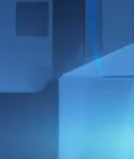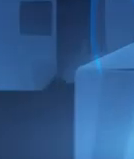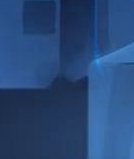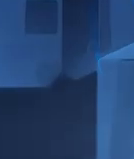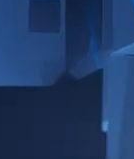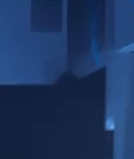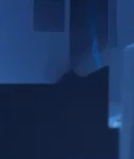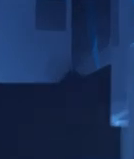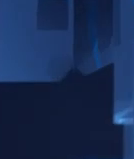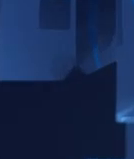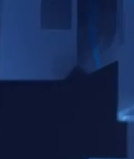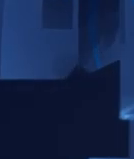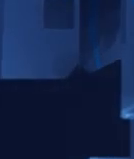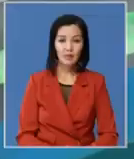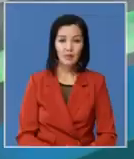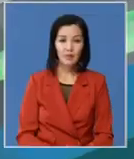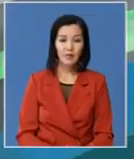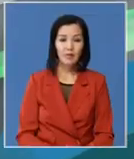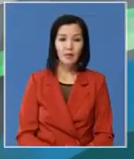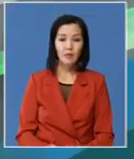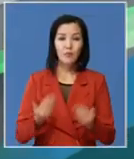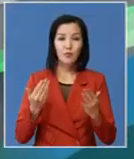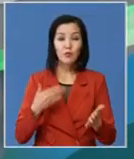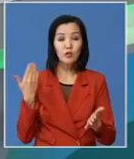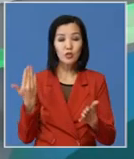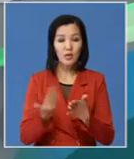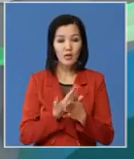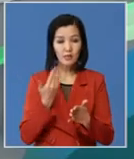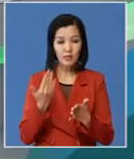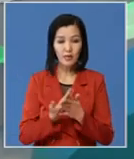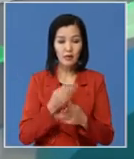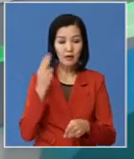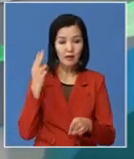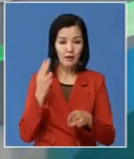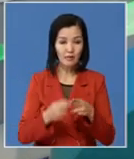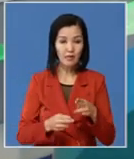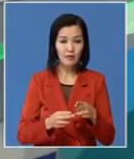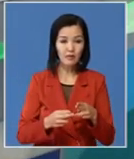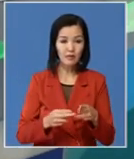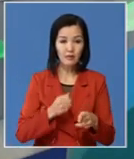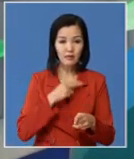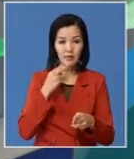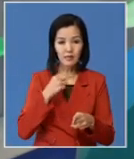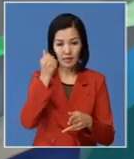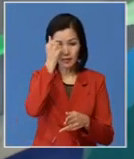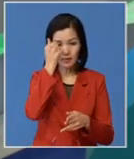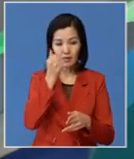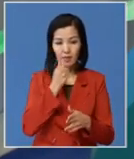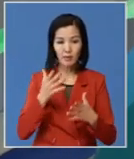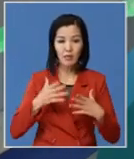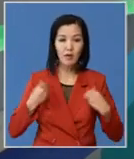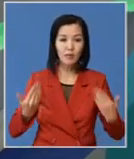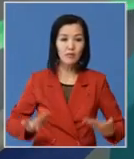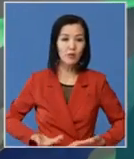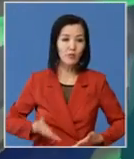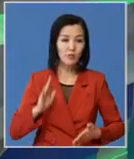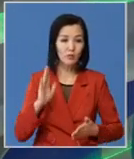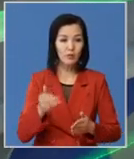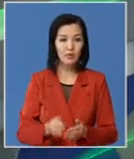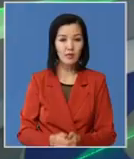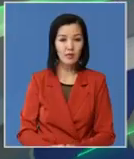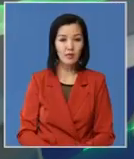араласуға кіріскен зағып жандар. Сол мәселе қуантады. Соңғы 5 жылда облыстағы травматолог дәрігерлер көмегіне жүгінетін